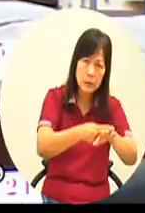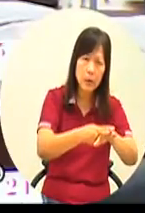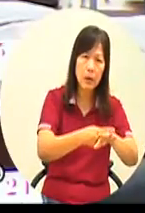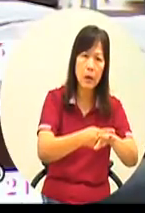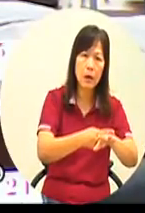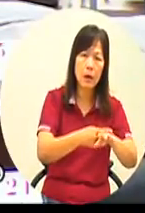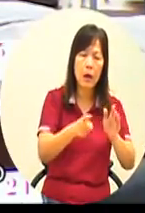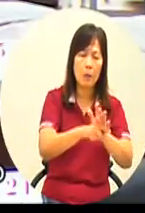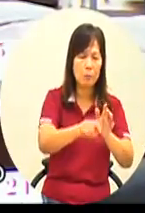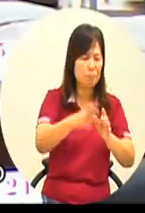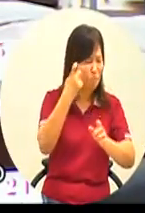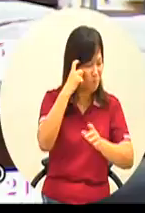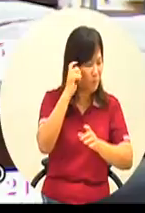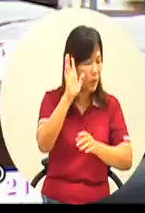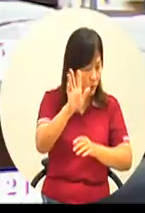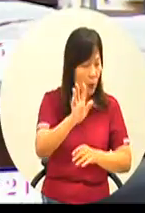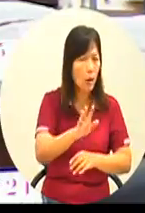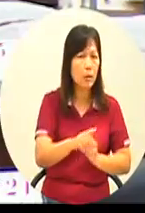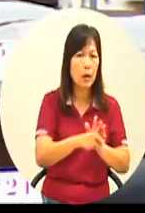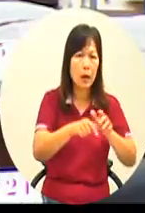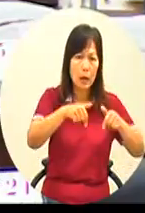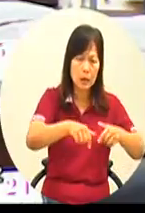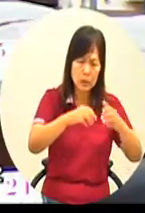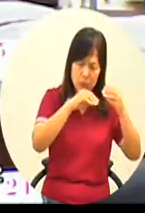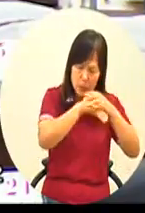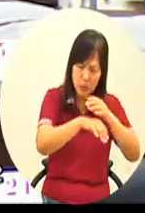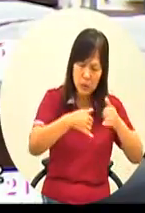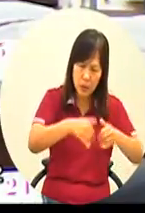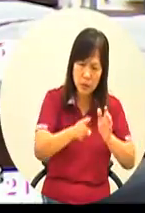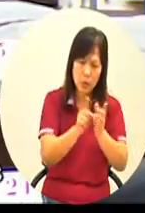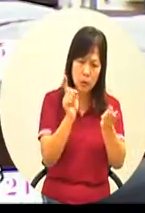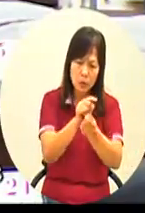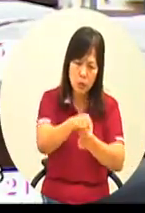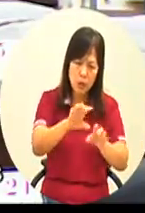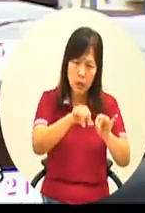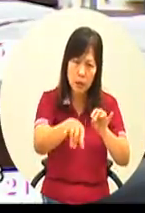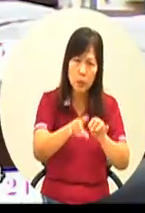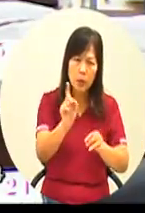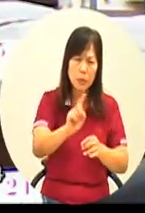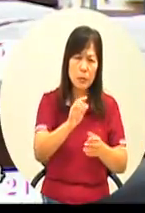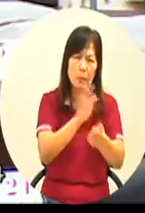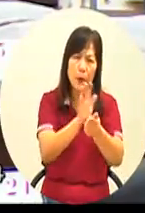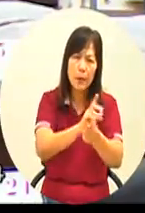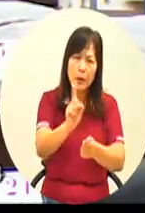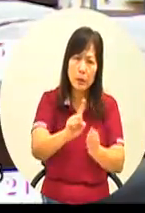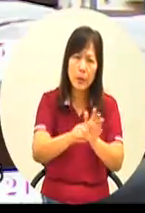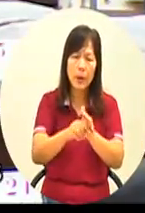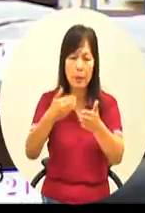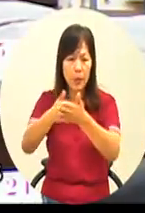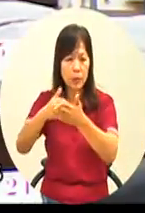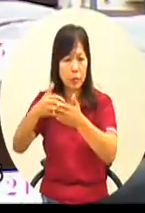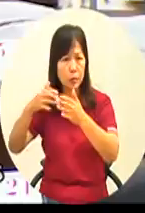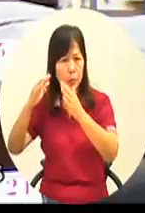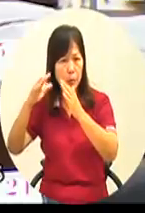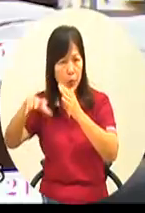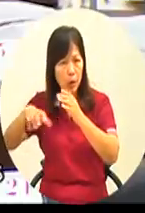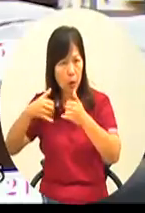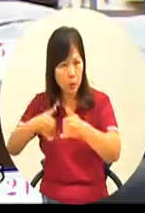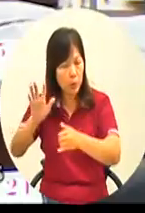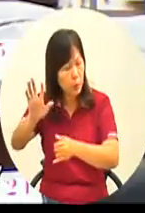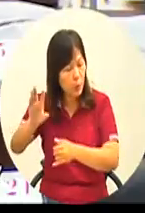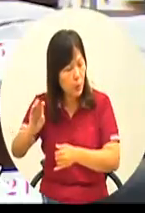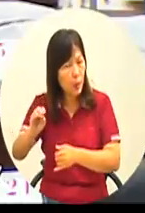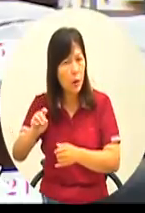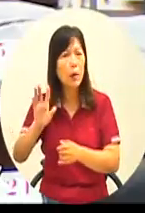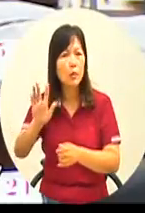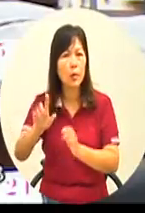意义者，我不知道西藏街有什么意义，对我那个地方没有意义。可是美术馆路有没有意义？那是